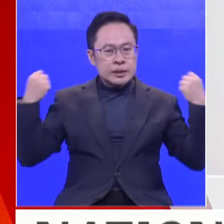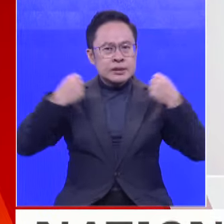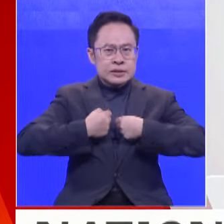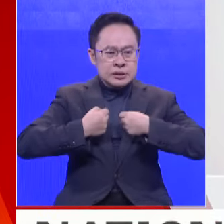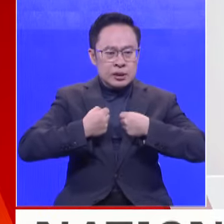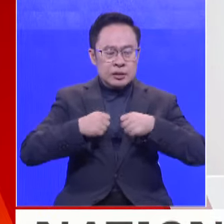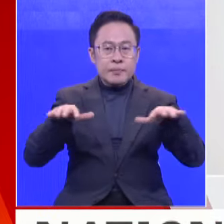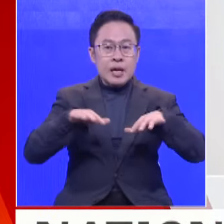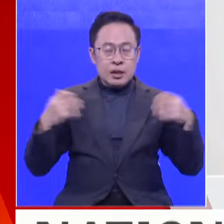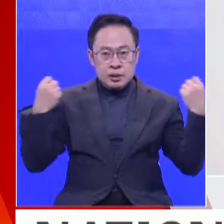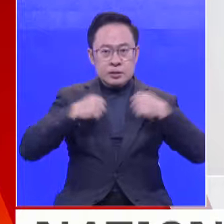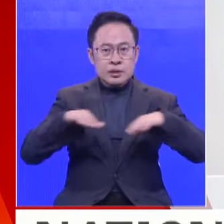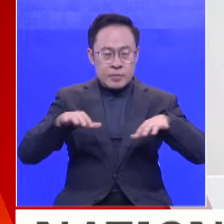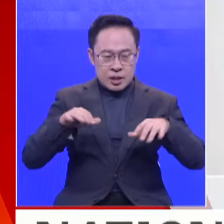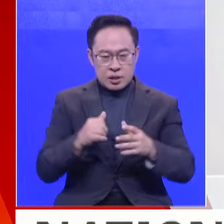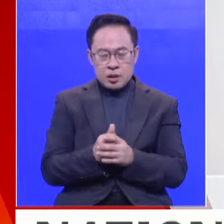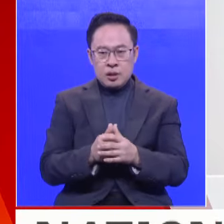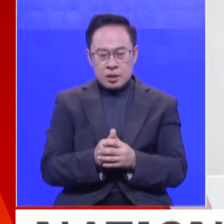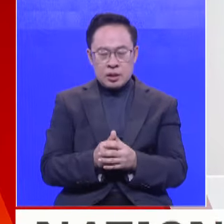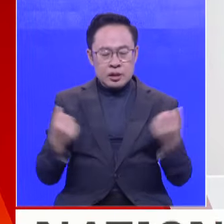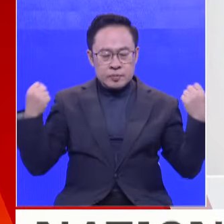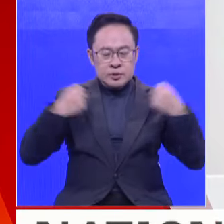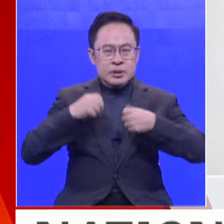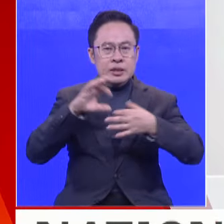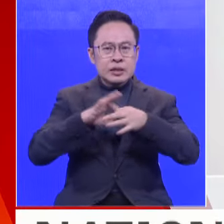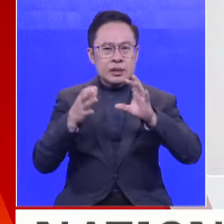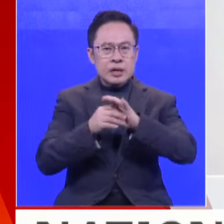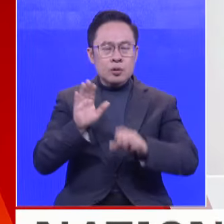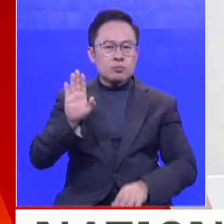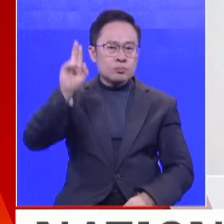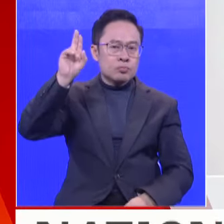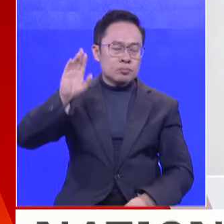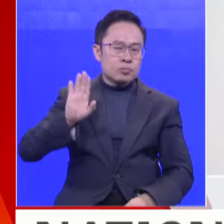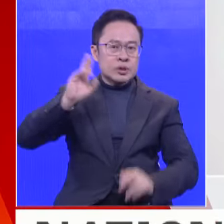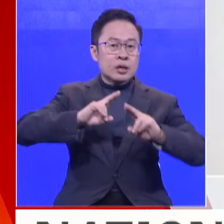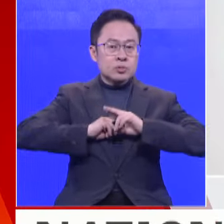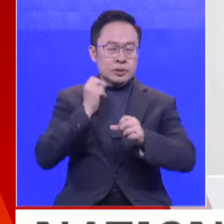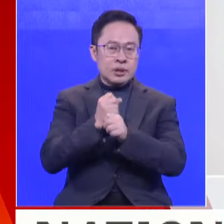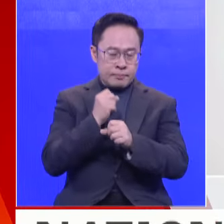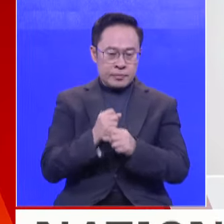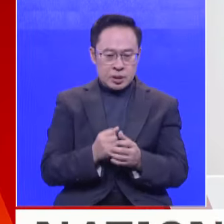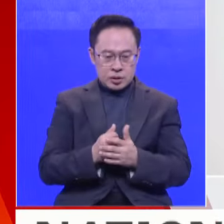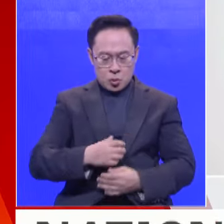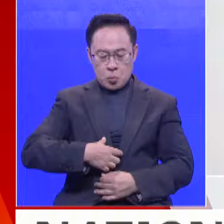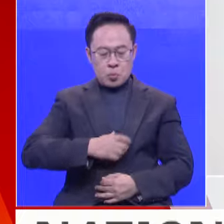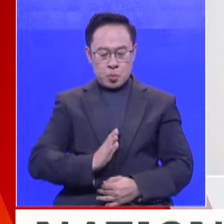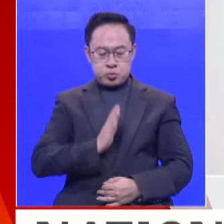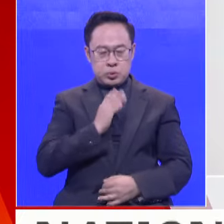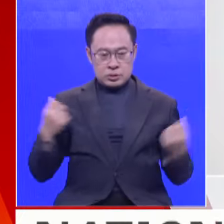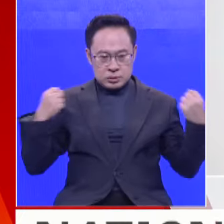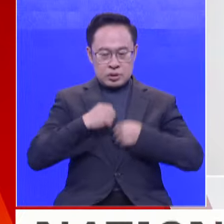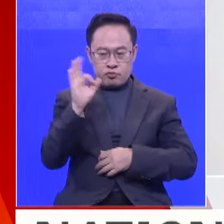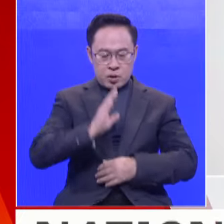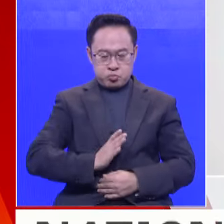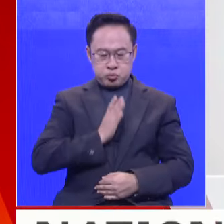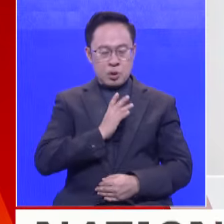ดอาจจะเป็นยูนิฟอร์มที่แกรนด์สปอร์ตเป็นผู้ออกแบบด้วยซึ่งอันนี้ผมไปเห็นข่าวนี่แม่น้ำแซนที่เขาก็เตรียม